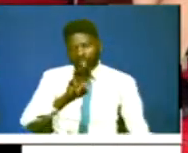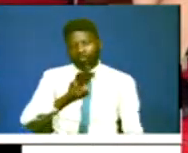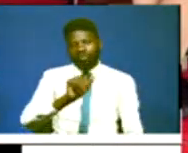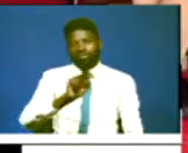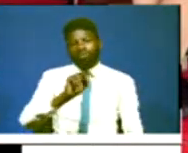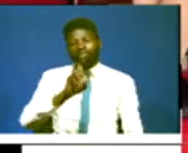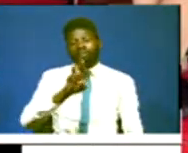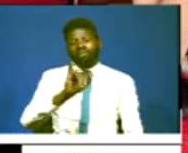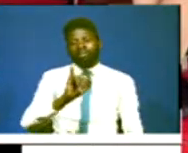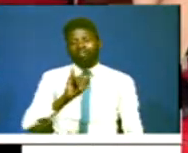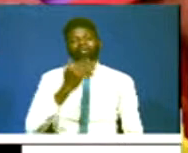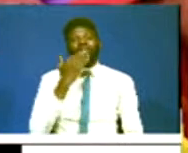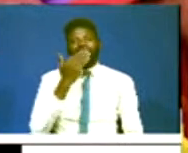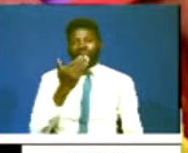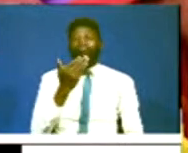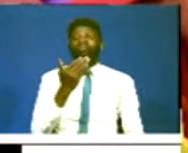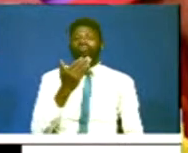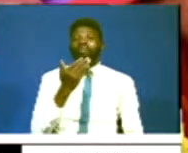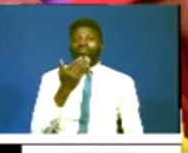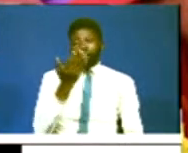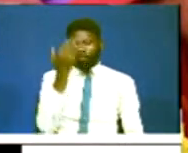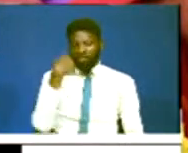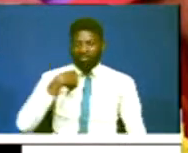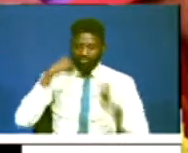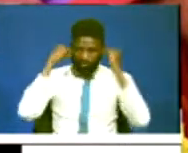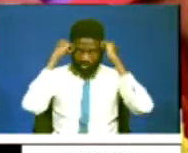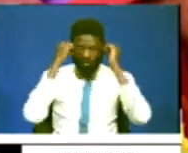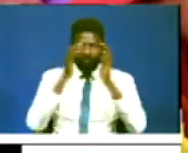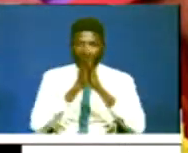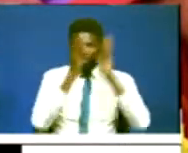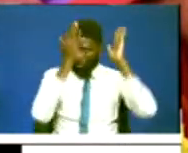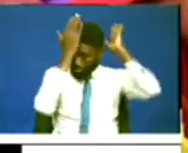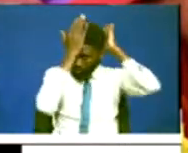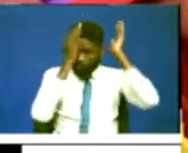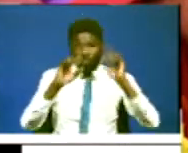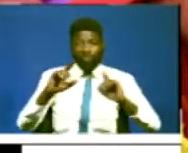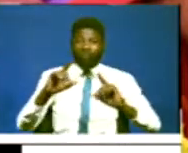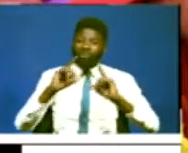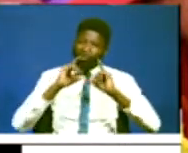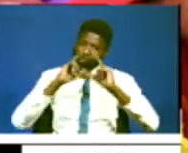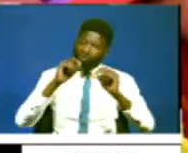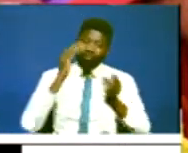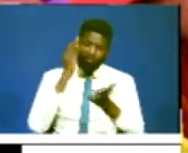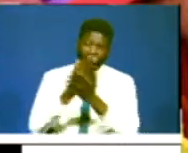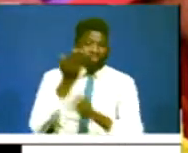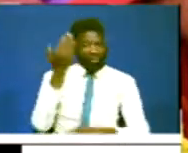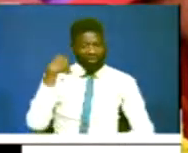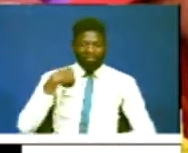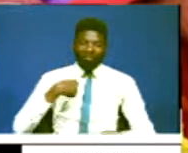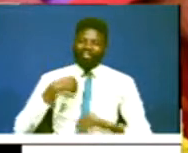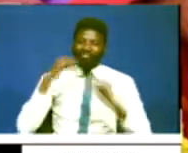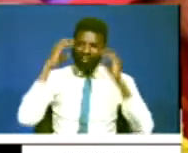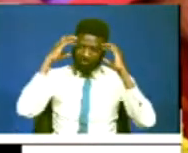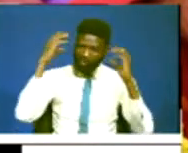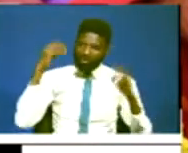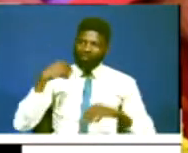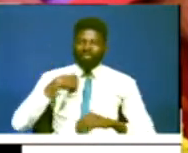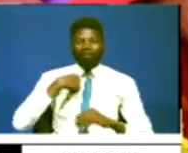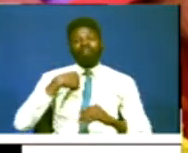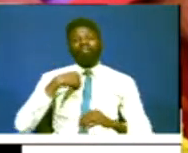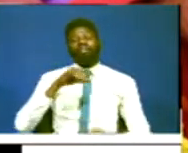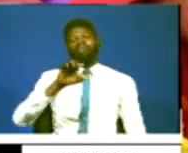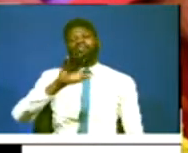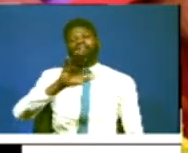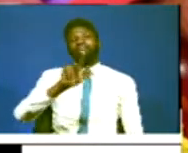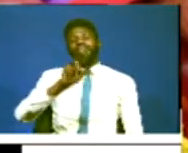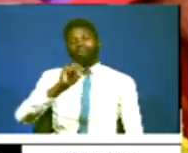Excellency, tulisoma na huyu bishop. Na amesema vile mimi nilikuwa na shida. It is true. Nilikuwa nakuja 5 kilometers na kurudi 5,